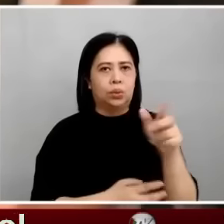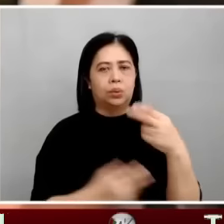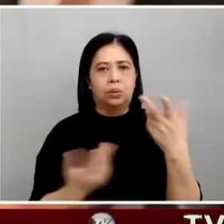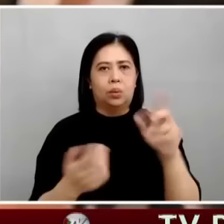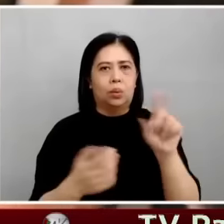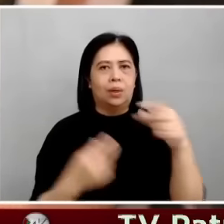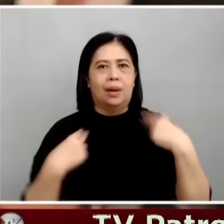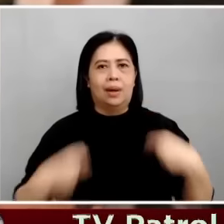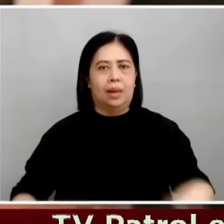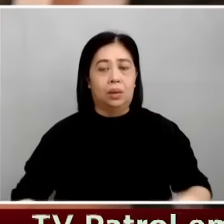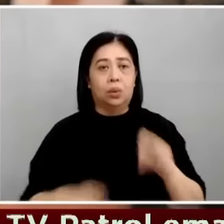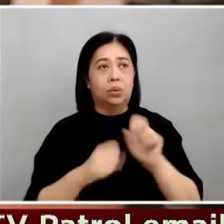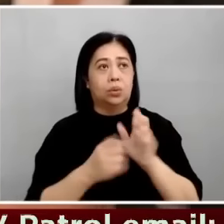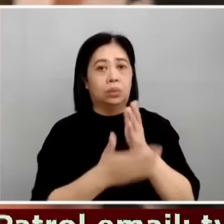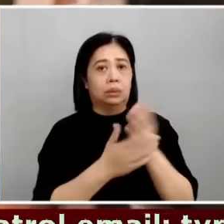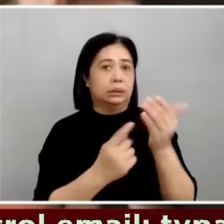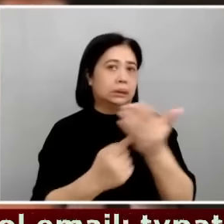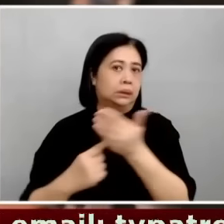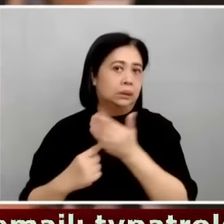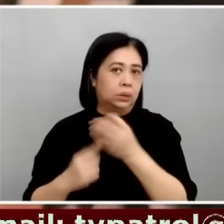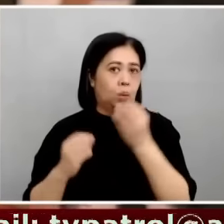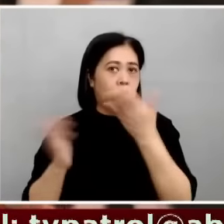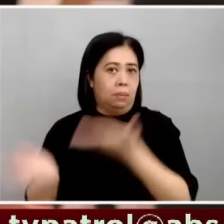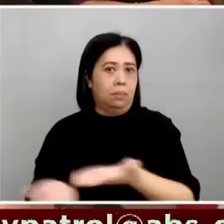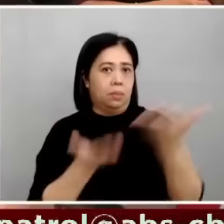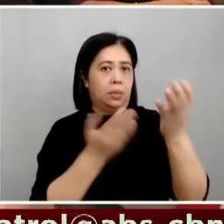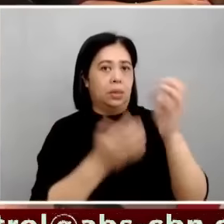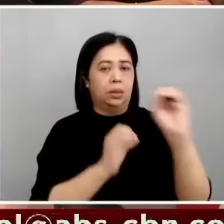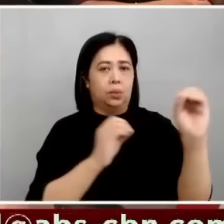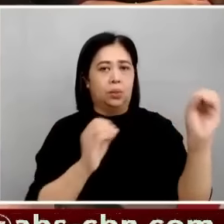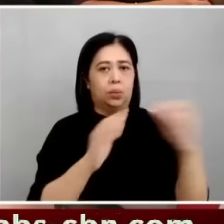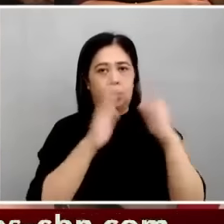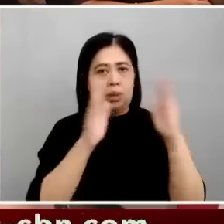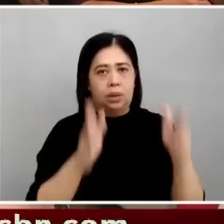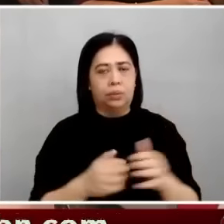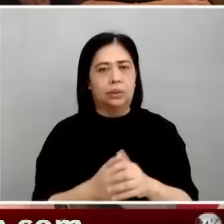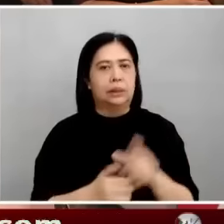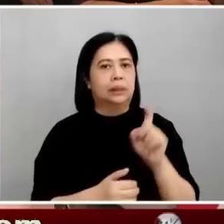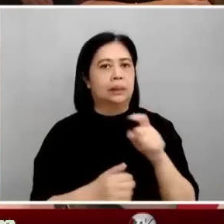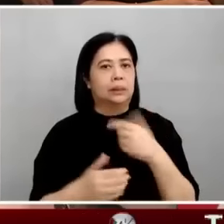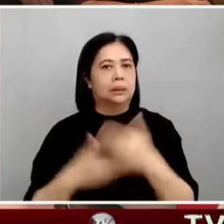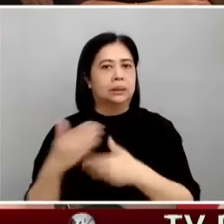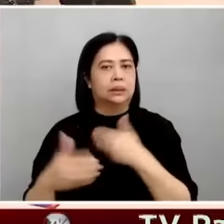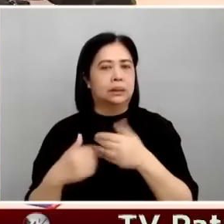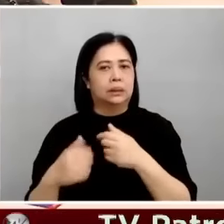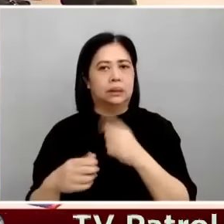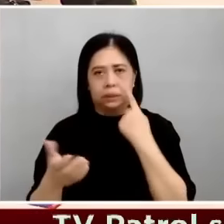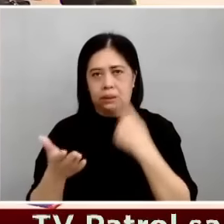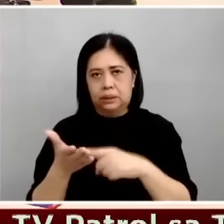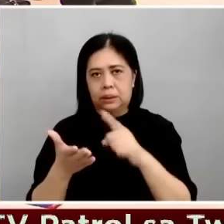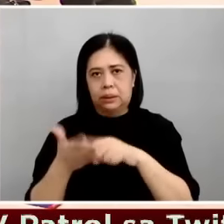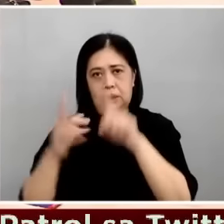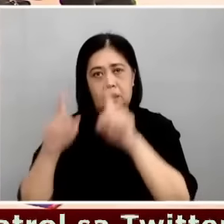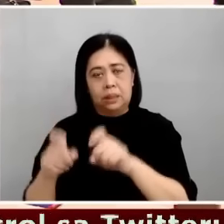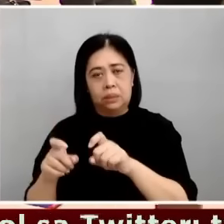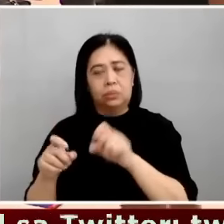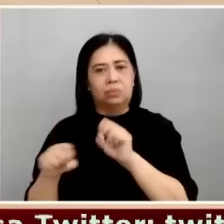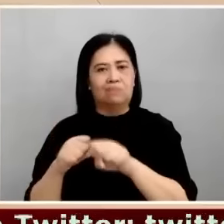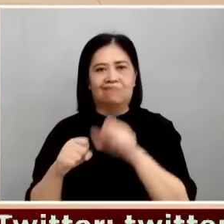ganun i-isolate kung kinakailangan o ihatid na sa kanilang mga bahay. Kailangan silang dumaan sa confirmatory test kaya hindi na rin